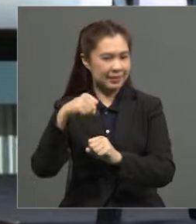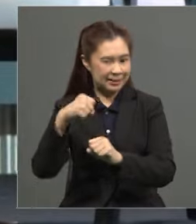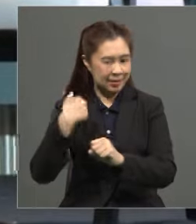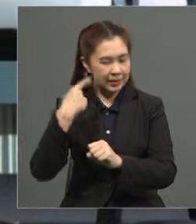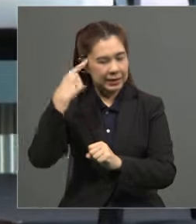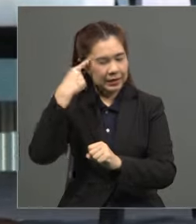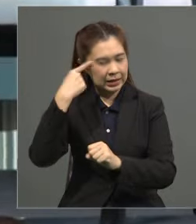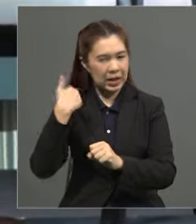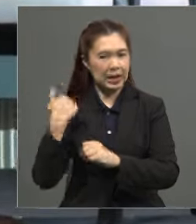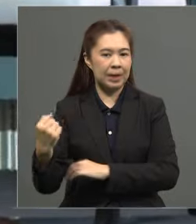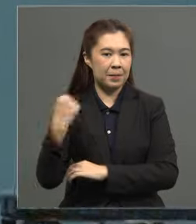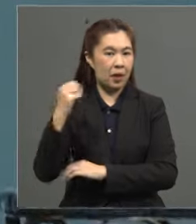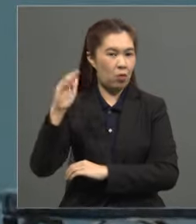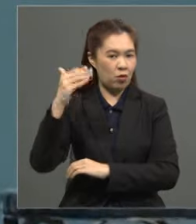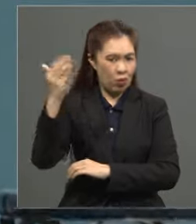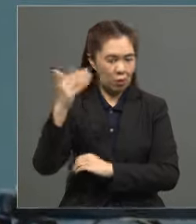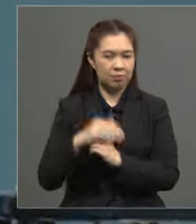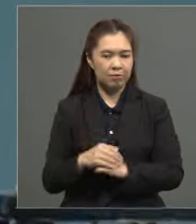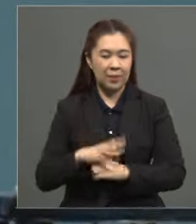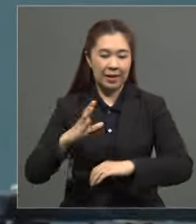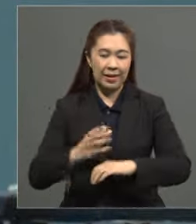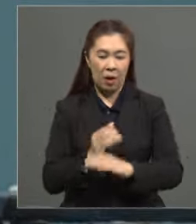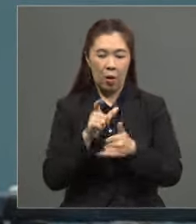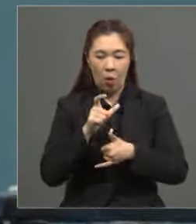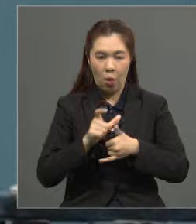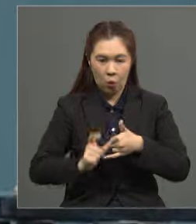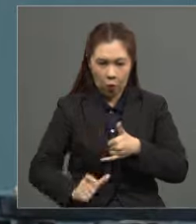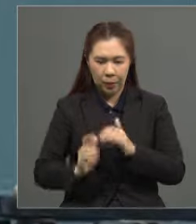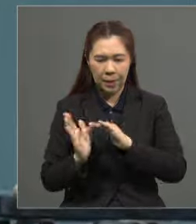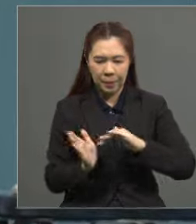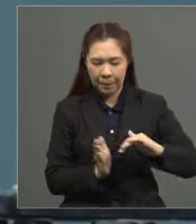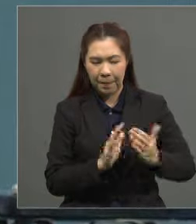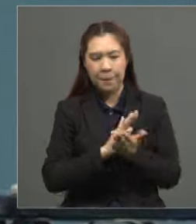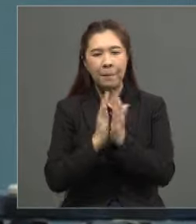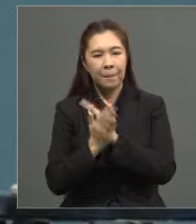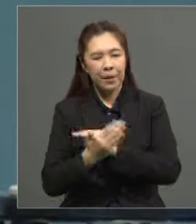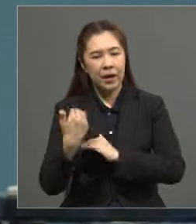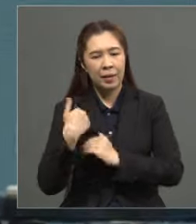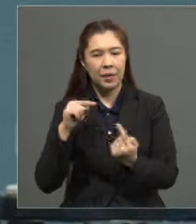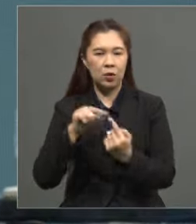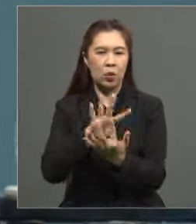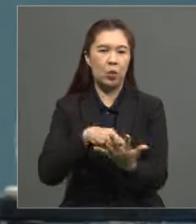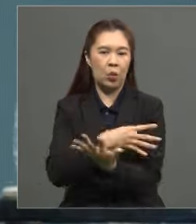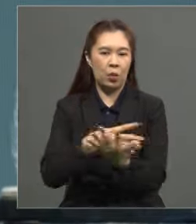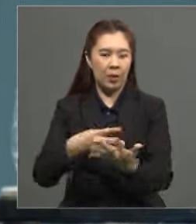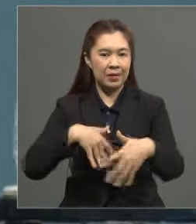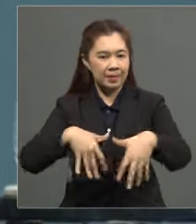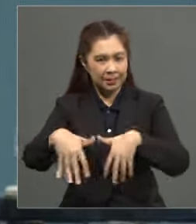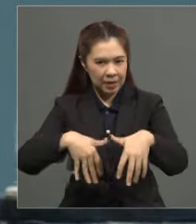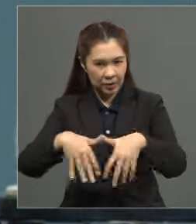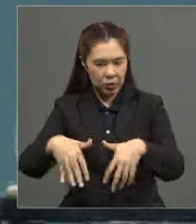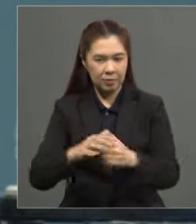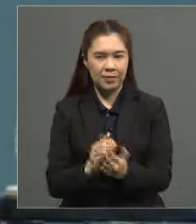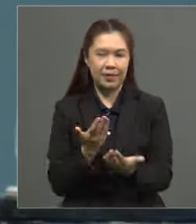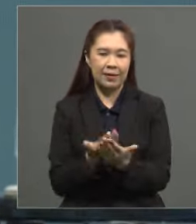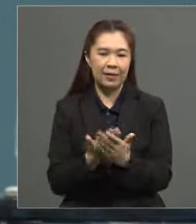แข็งก่อนไม่ว่าจะเปลี่ยนรัฐบาลอย่างไรแต่นโยบายก็ต้องยึดมั่นกับประชาชนให้ได้มากที่สุดอย่างเช่นนโยบาย30บา